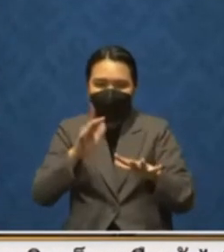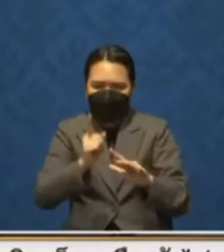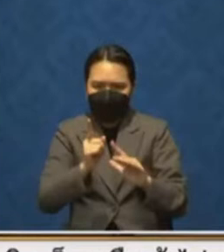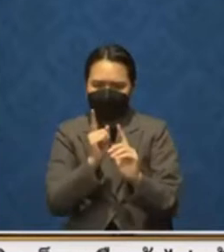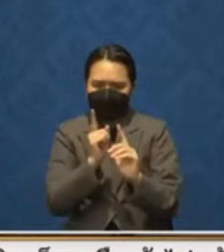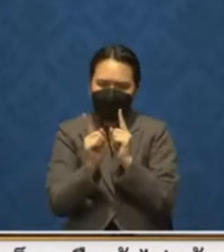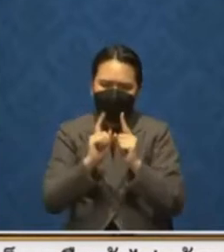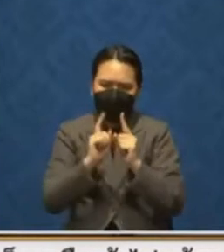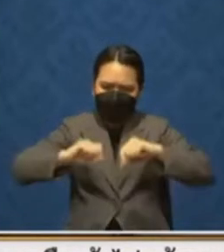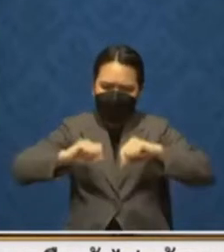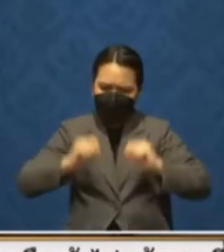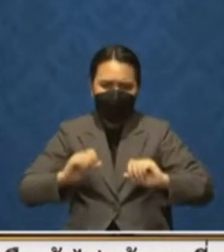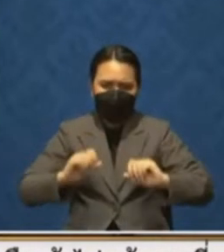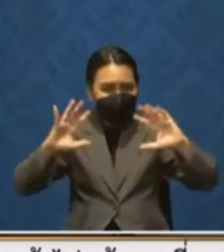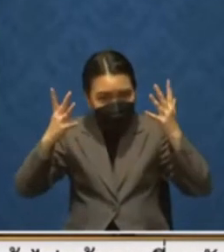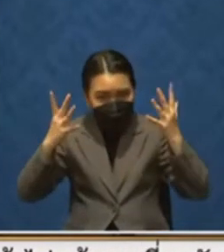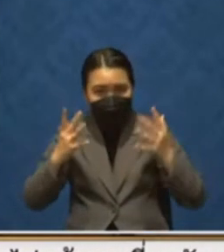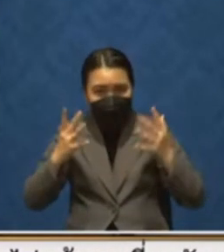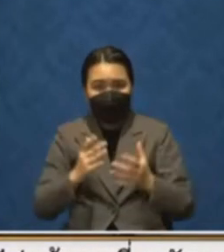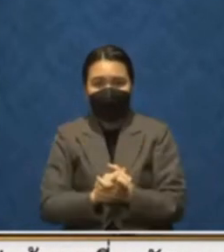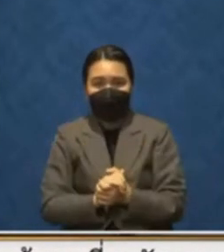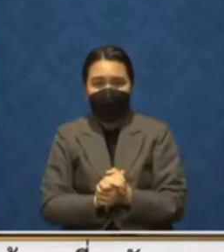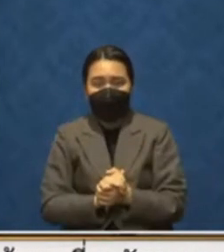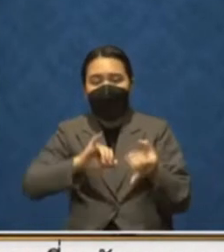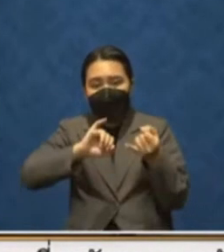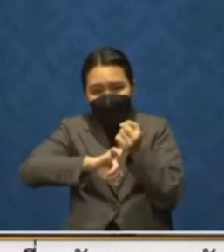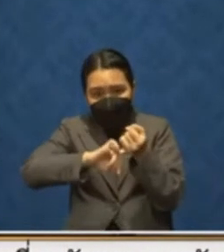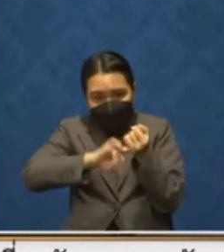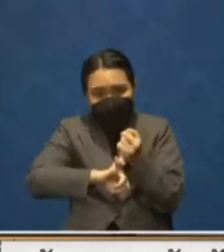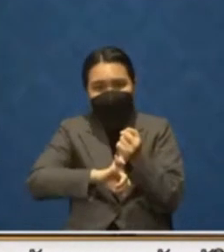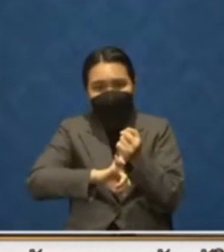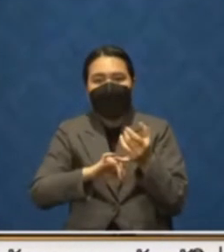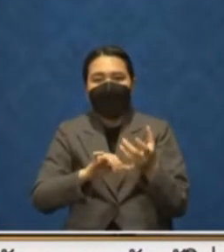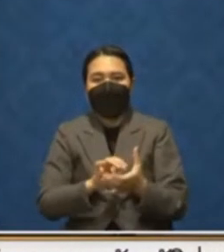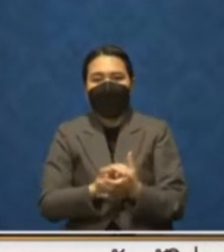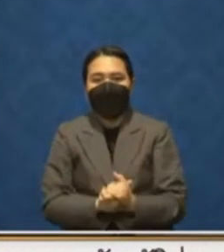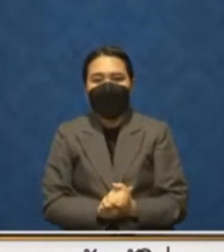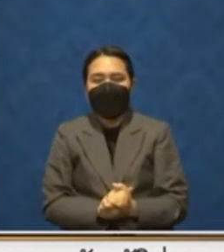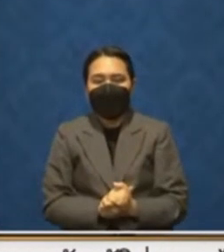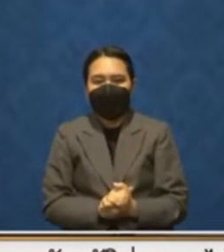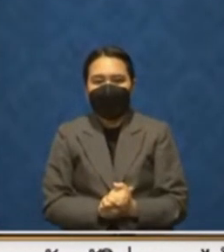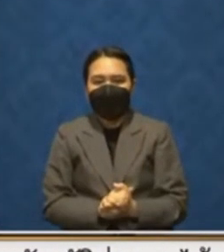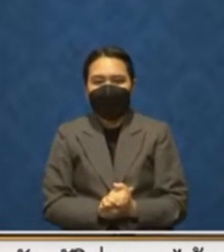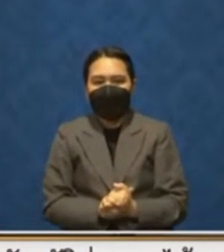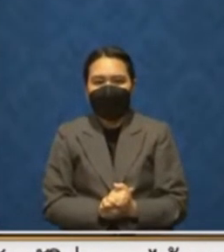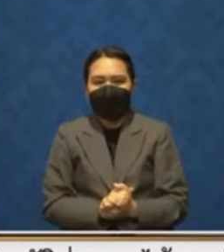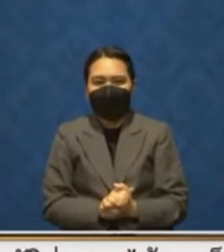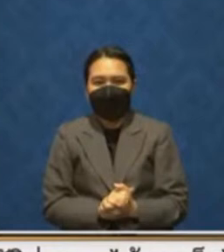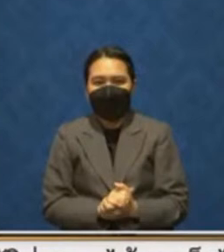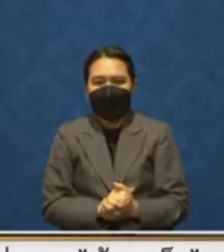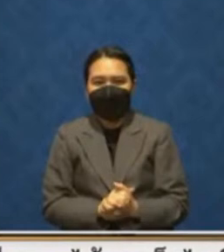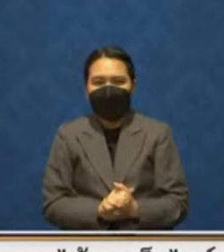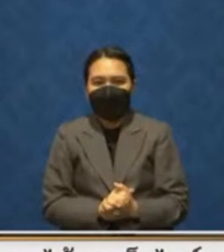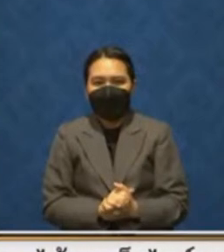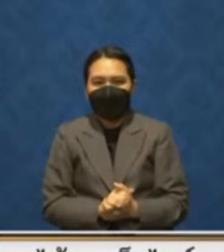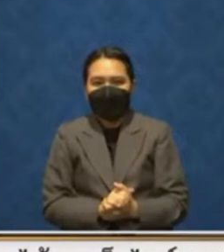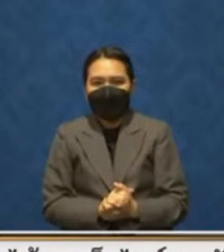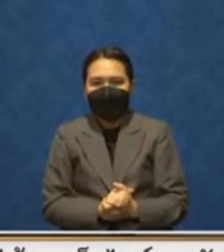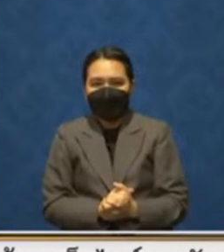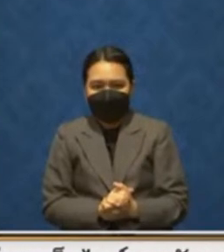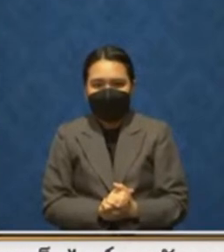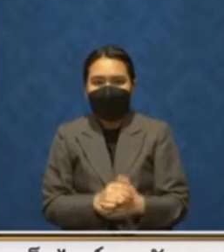ครับโทษยูเครนโทษรัสเซียและพี่น้องประชาชนทราบนะครับว่า